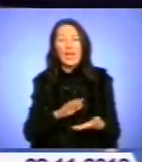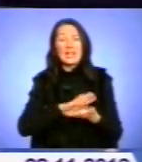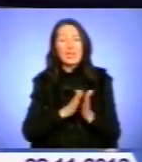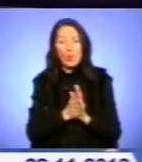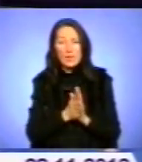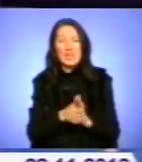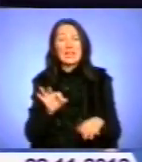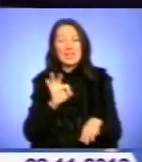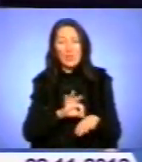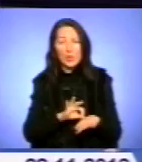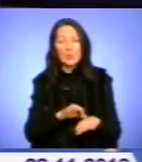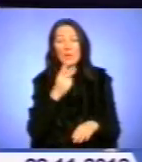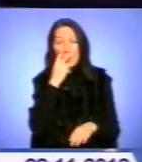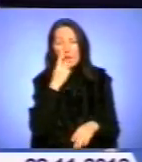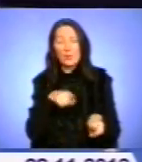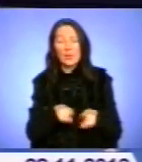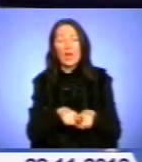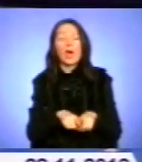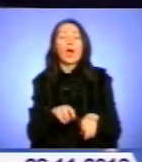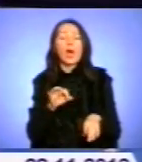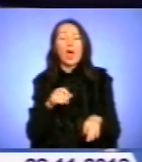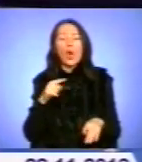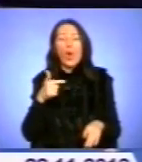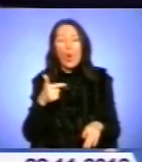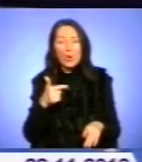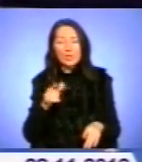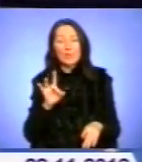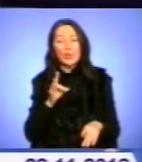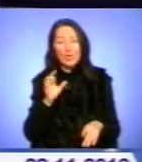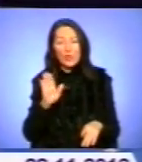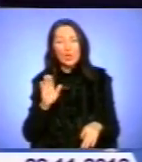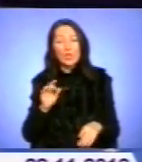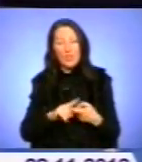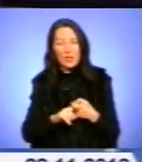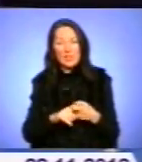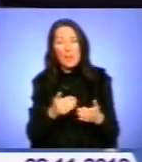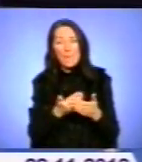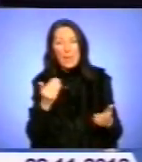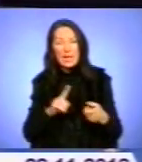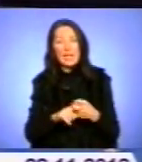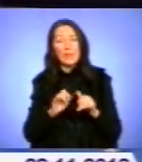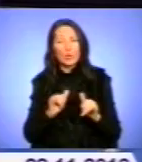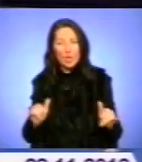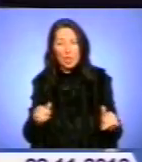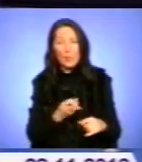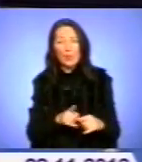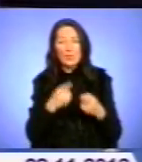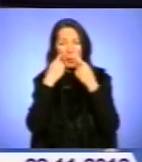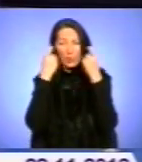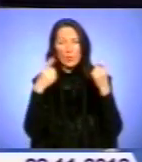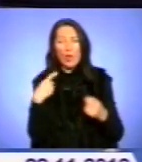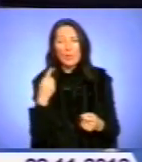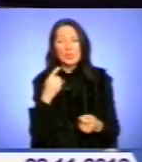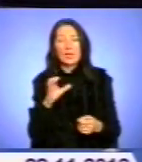Ситуація із захворюваністю на грип та гострі респіраторно-вірусні інфекції в області передепідеміологічна. Про це повідомили в